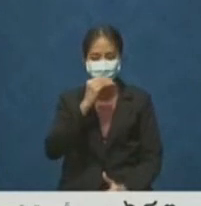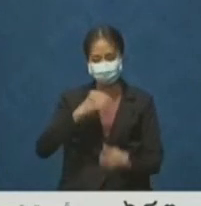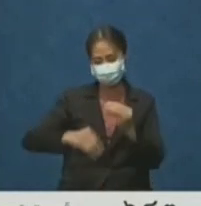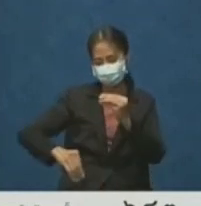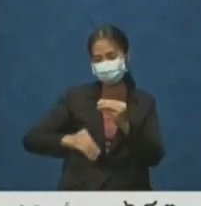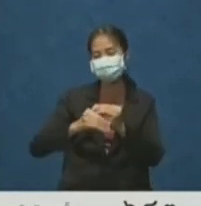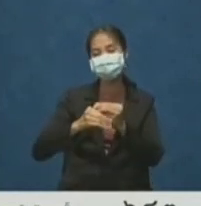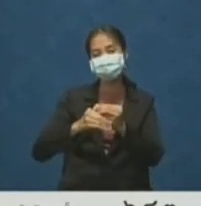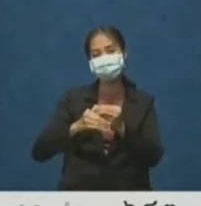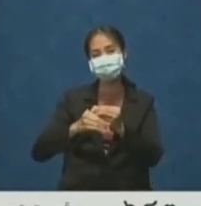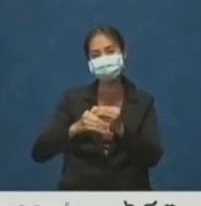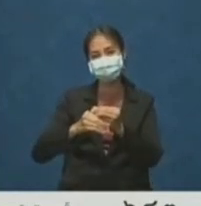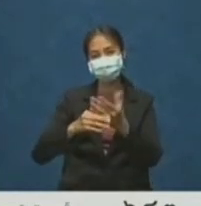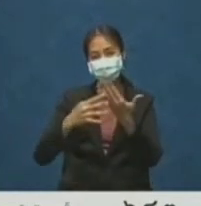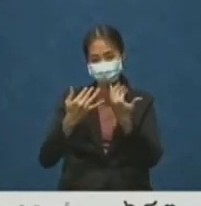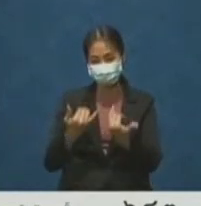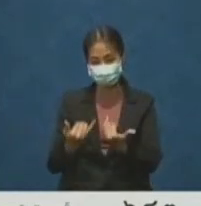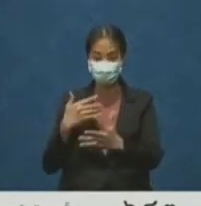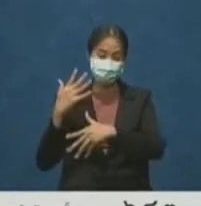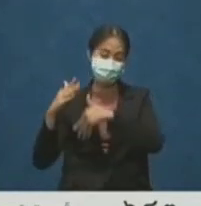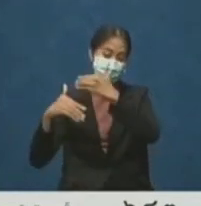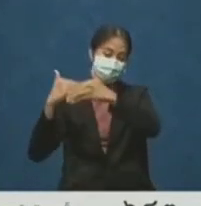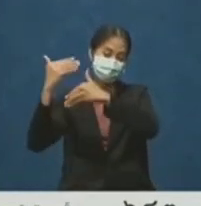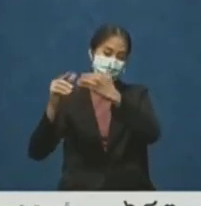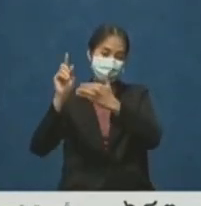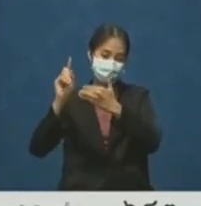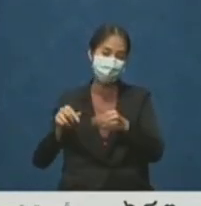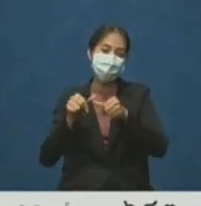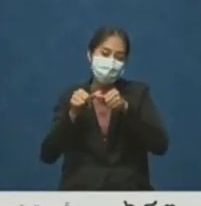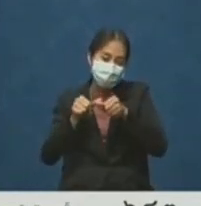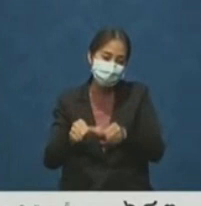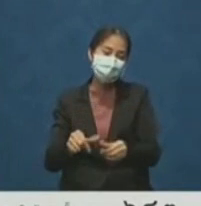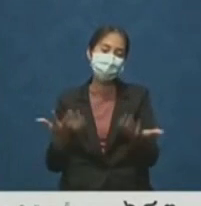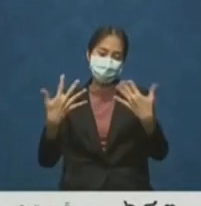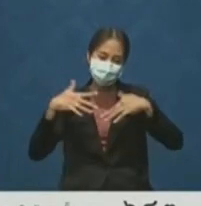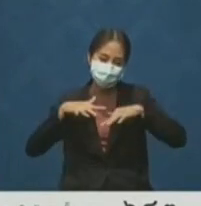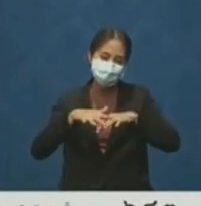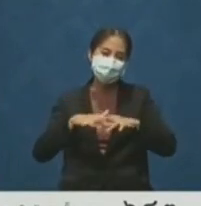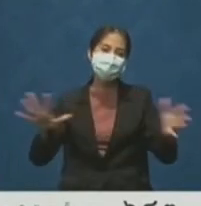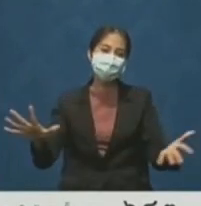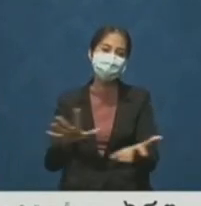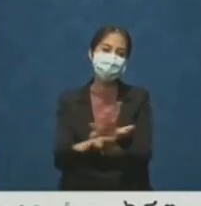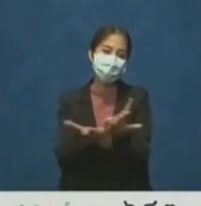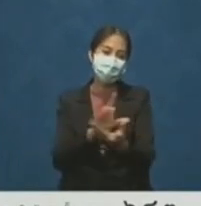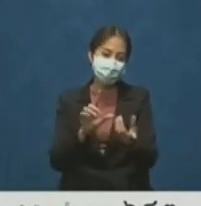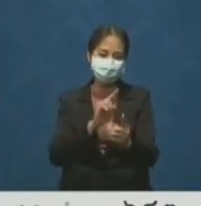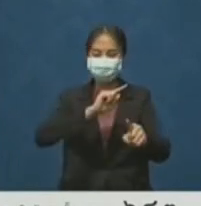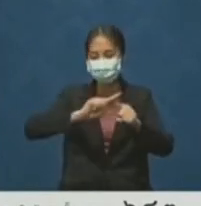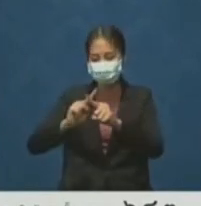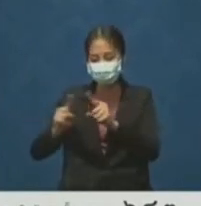ช่วงสุดท้ายว่าคือจากการพัฒนาก็ตามเราต้องอยู่ร่วมกันอย่างสังคมพหุวัฒน